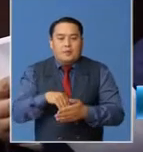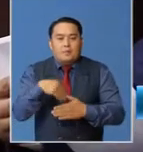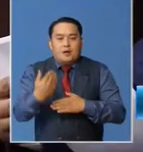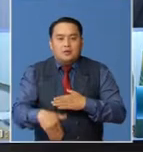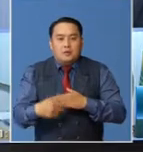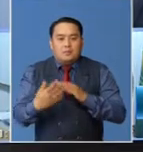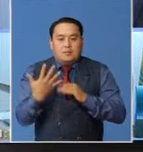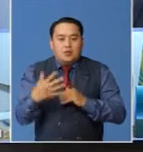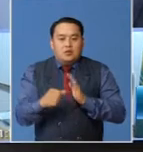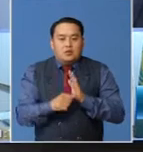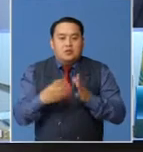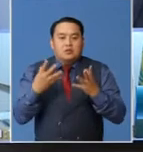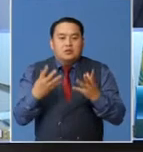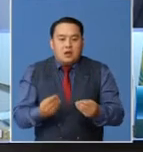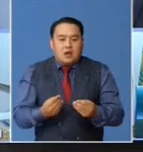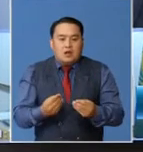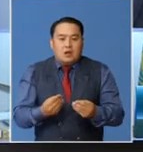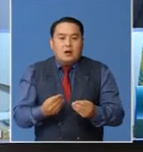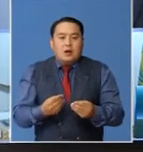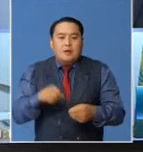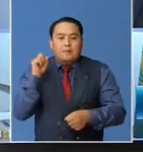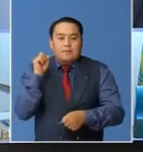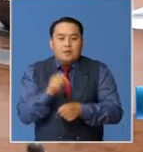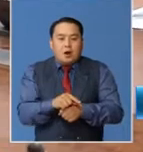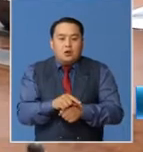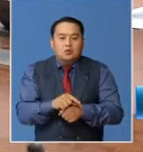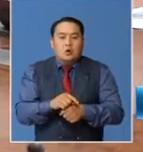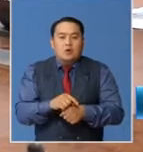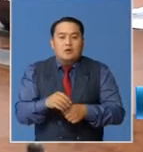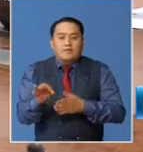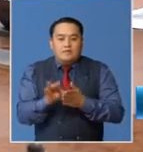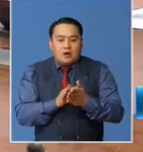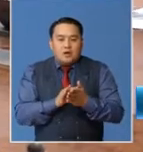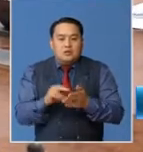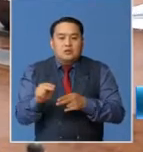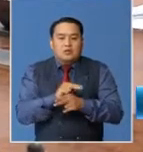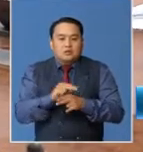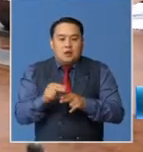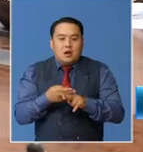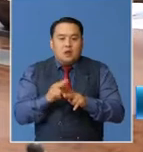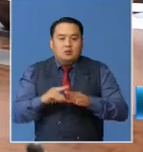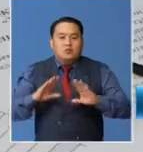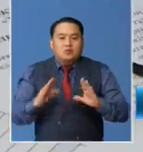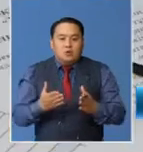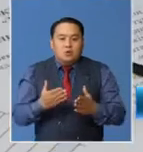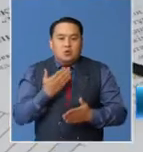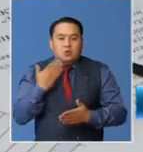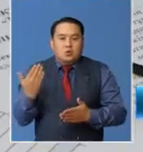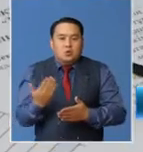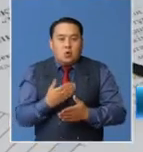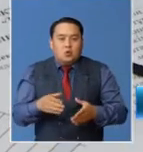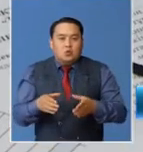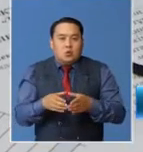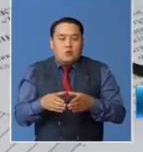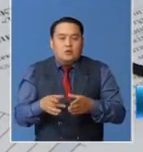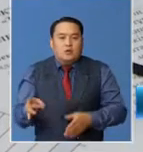на 5-6 дней. Айдарбек Байжанов дал поручение руководству КТЖ в скором же времени исправить данную ситуацию и доставлять твердое топливо